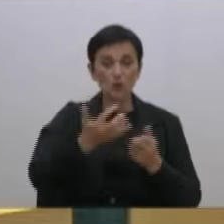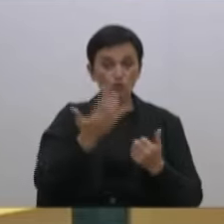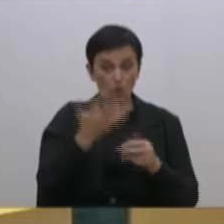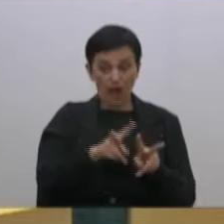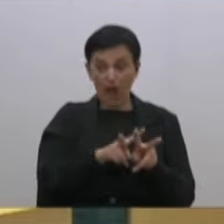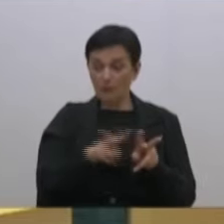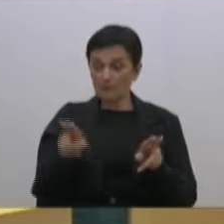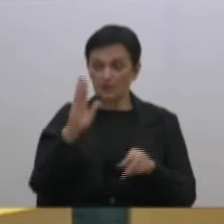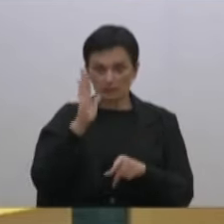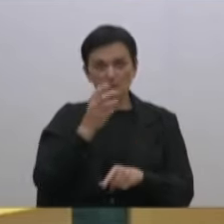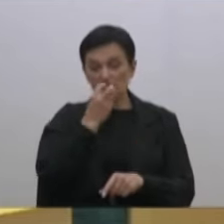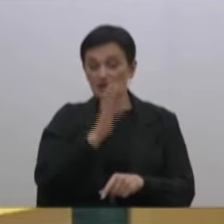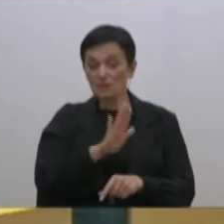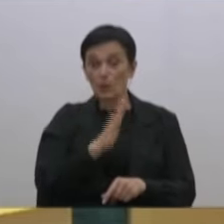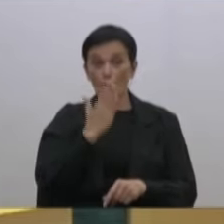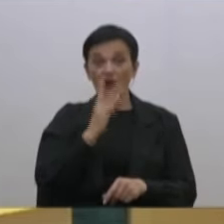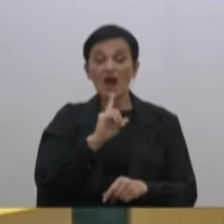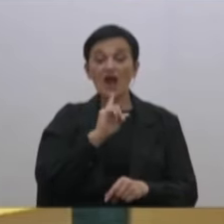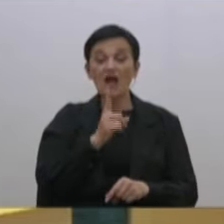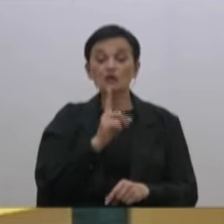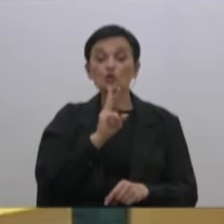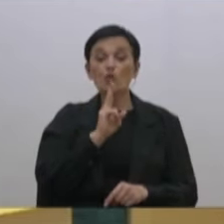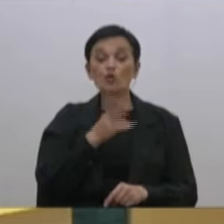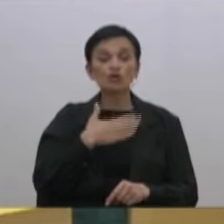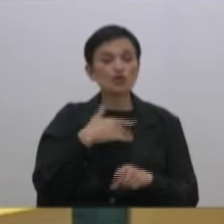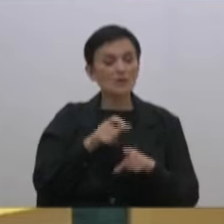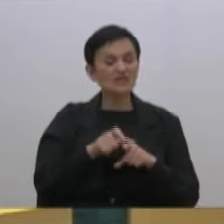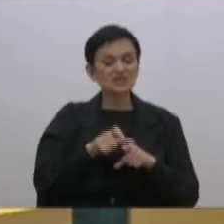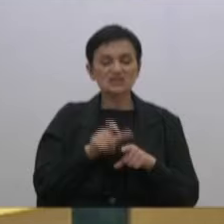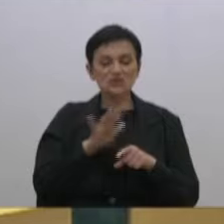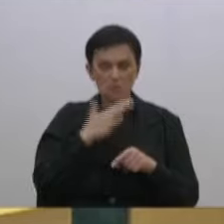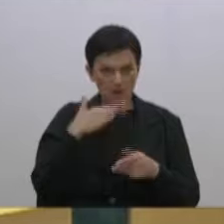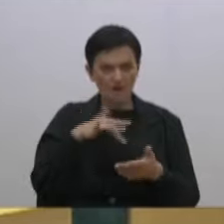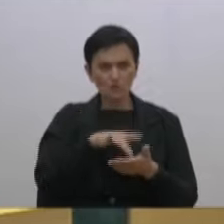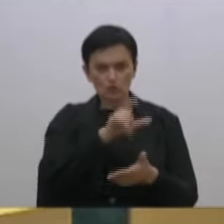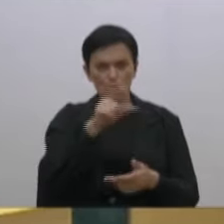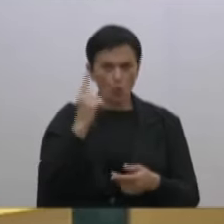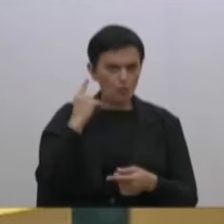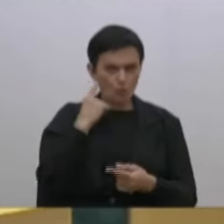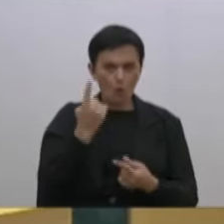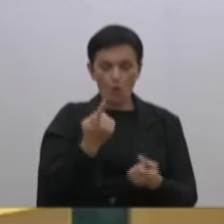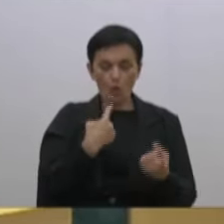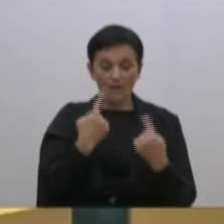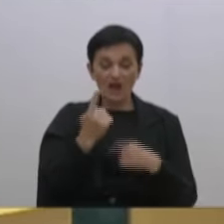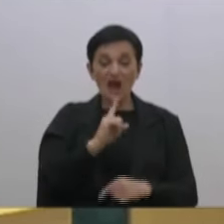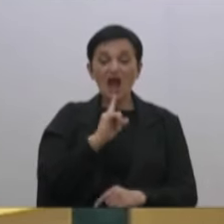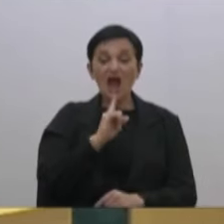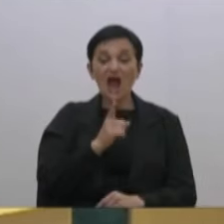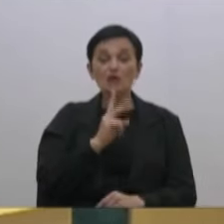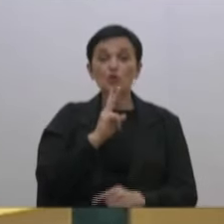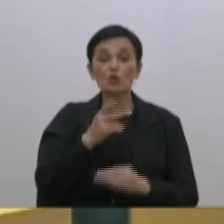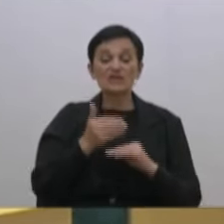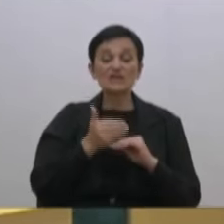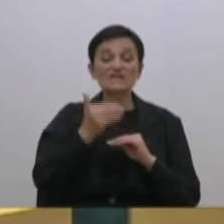ბატონო, მაგრამ ერთი წელი და ორი წელი ეს ჩემი სიტყვები არ არის, ბევრი მოქალაქისგან მომისმენია. ერთი და ორი წლით